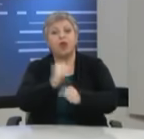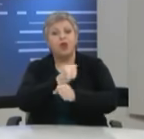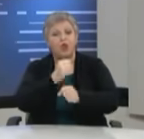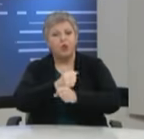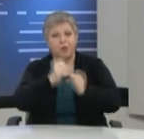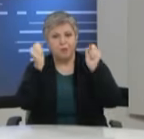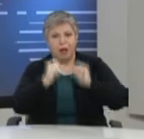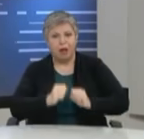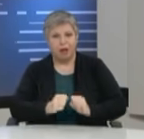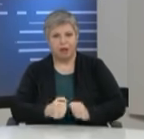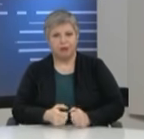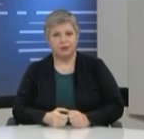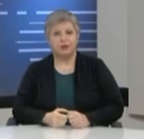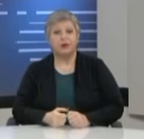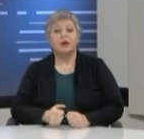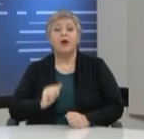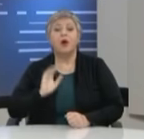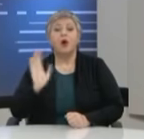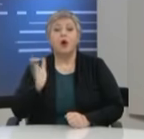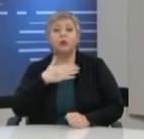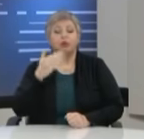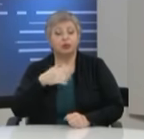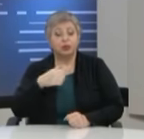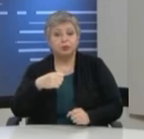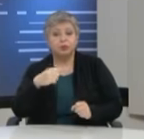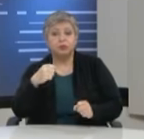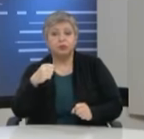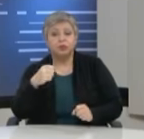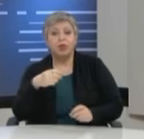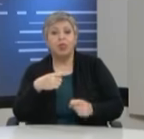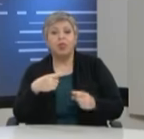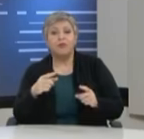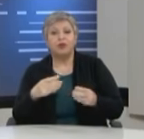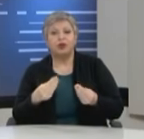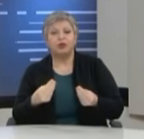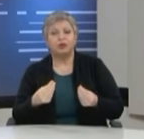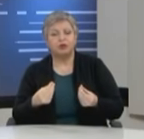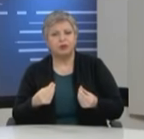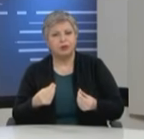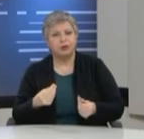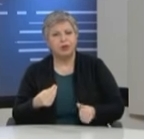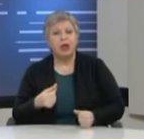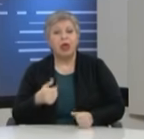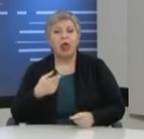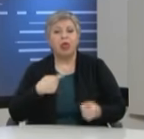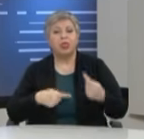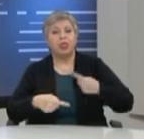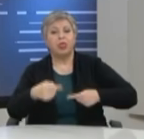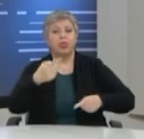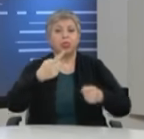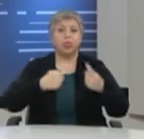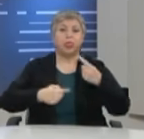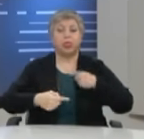άλλη θέση, κάθε άλλη διαφοροποίηση θα αποτελούν απλά προφάσεις